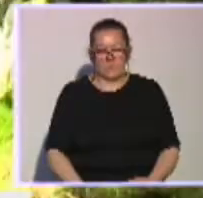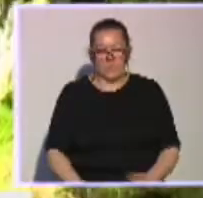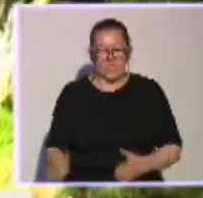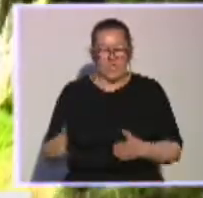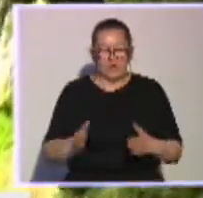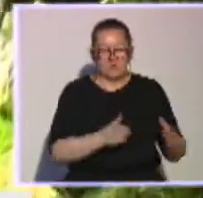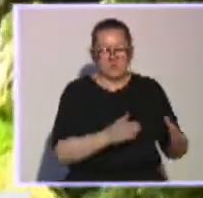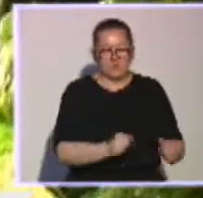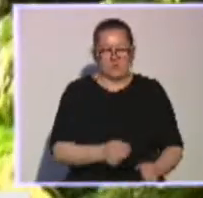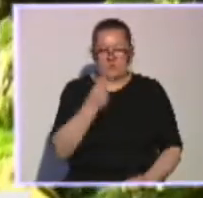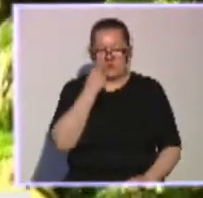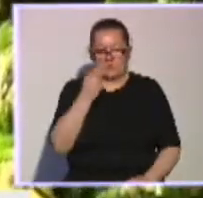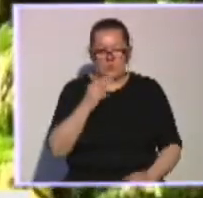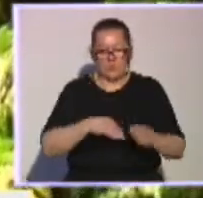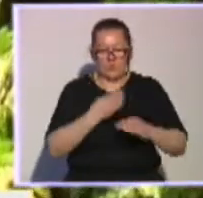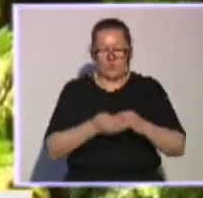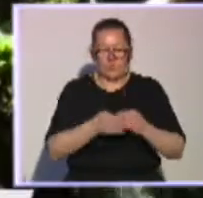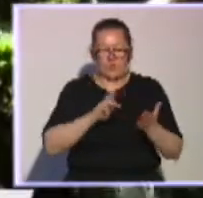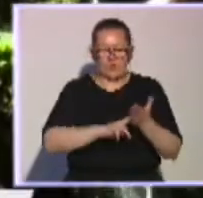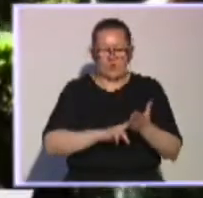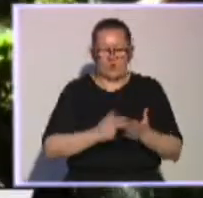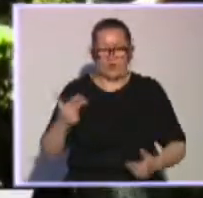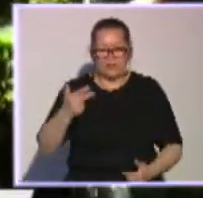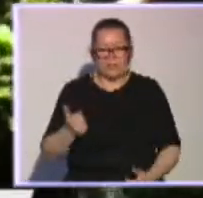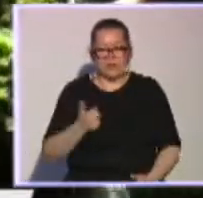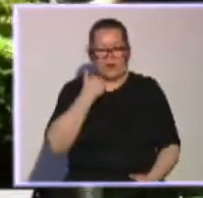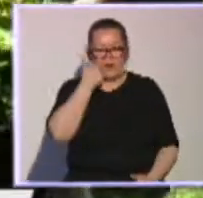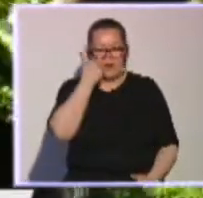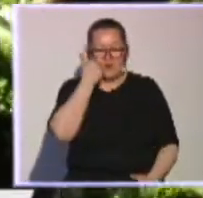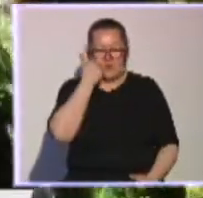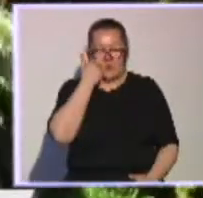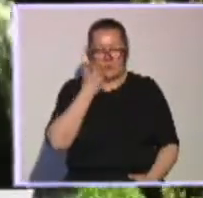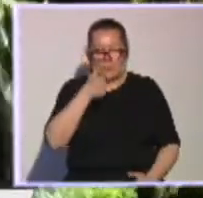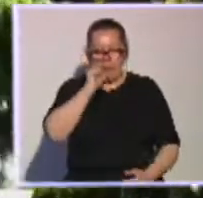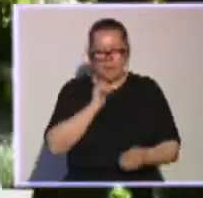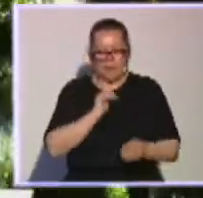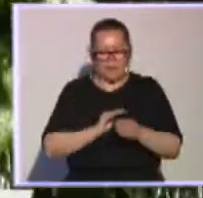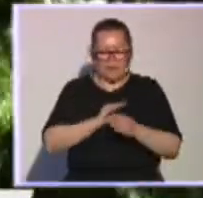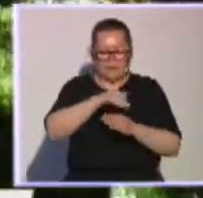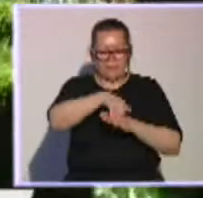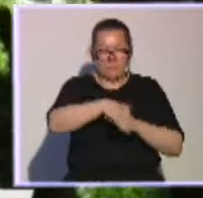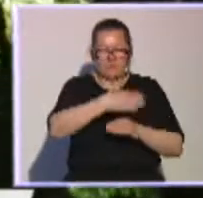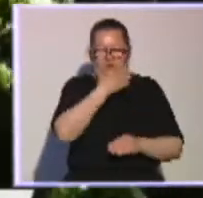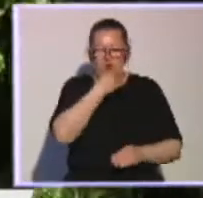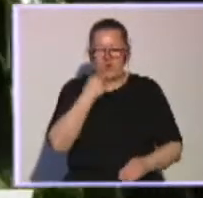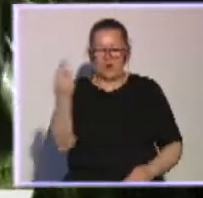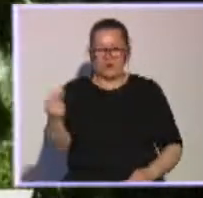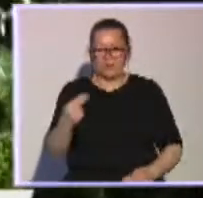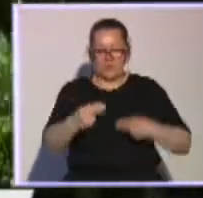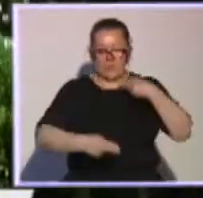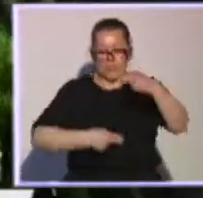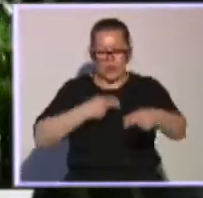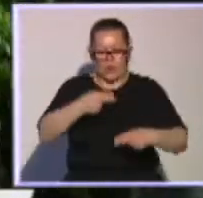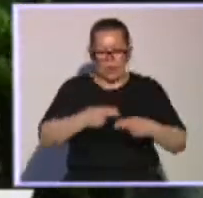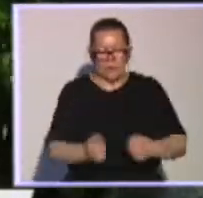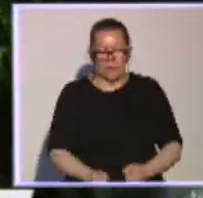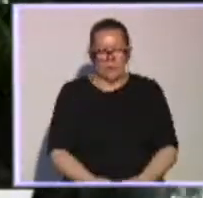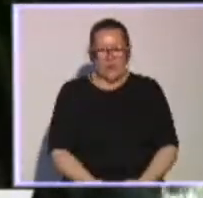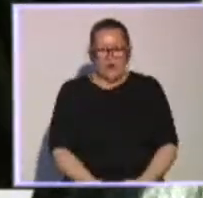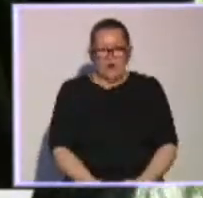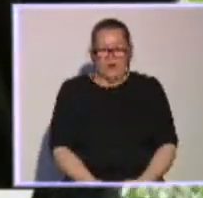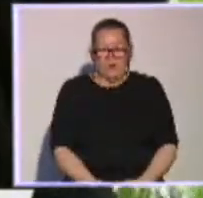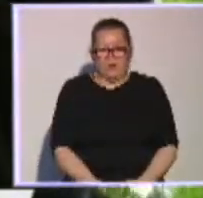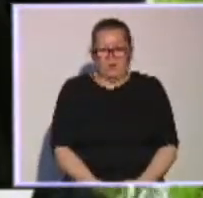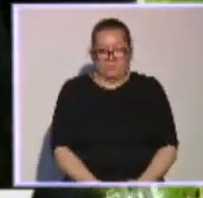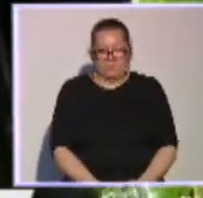devină celebru după anul 2013, atunci când cascada a fost declarată cea mai frumoasă din lume de jurnaliștii de la National